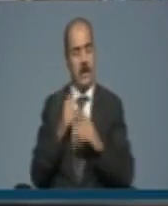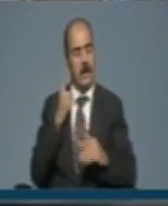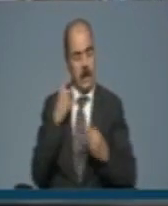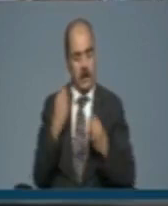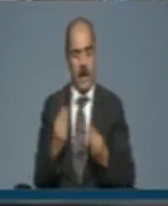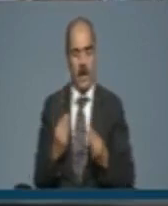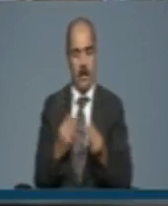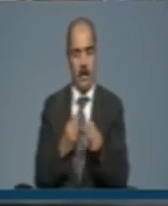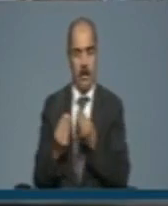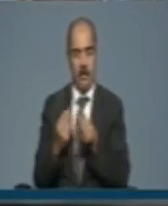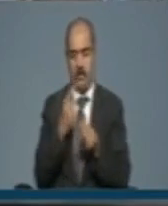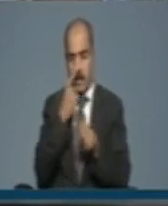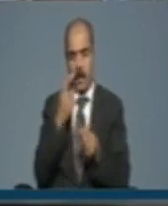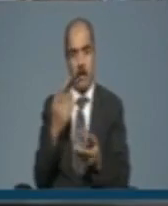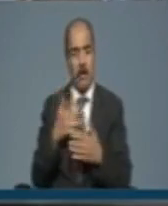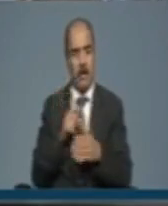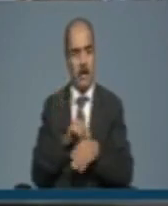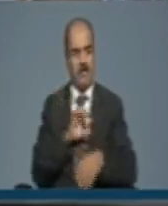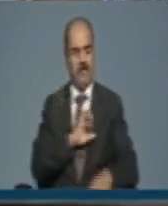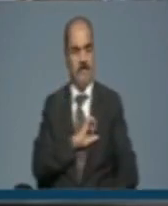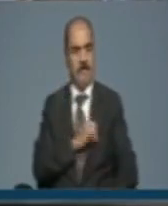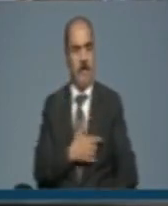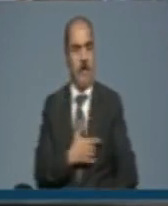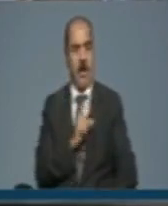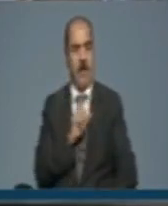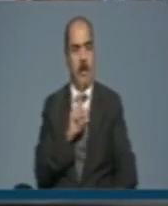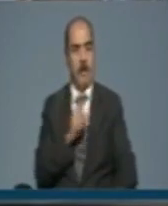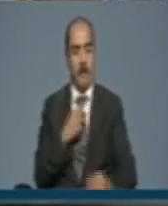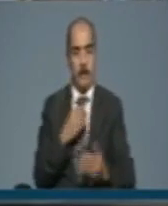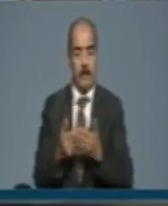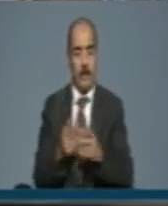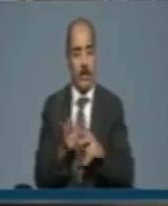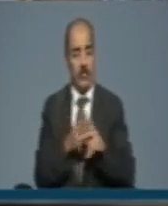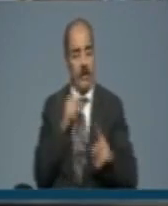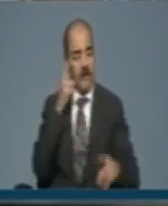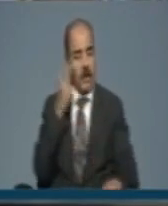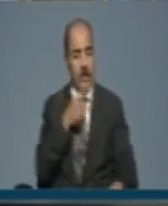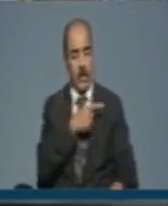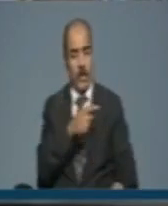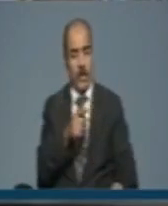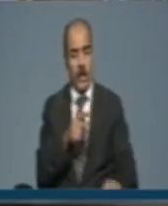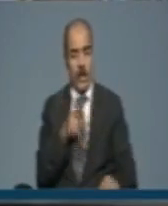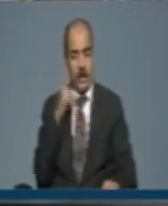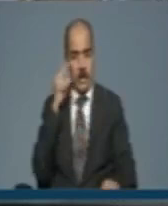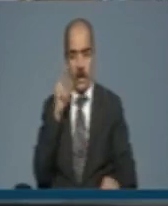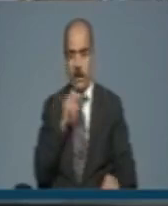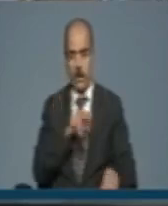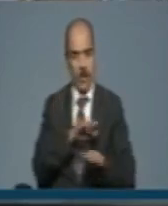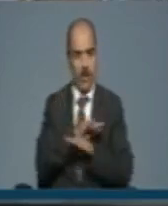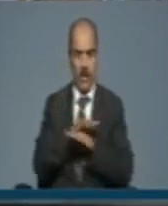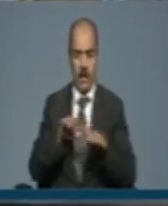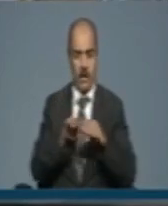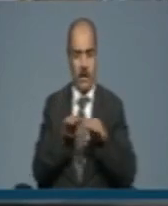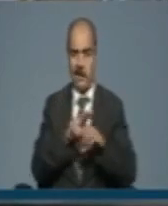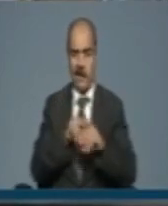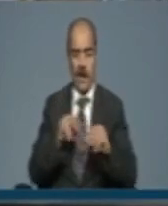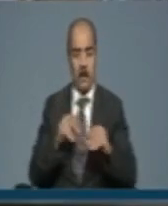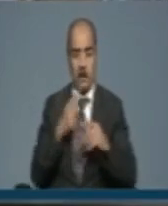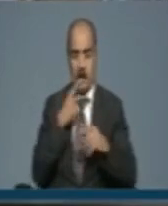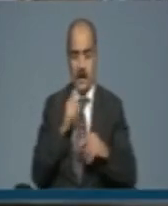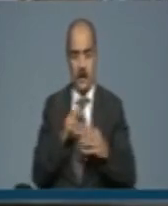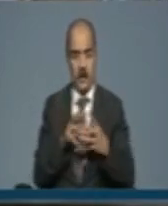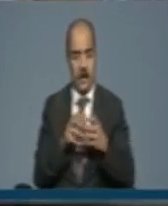احترام القانون الإنساني الدولي. إن الشعب الفلسطيني والشعب الإسرائيلي متساويان ومتكافئان ولكن